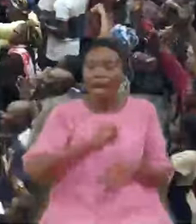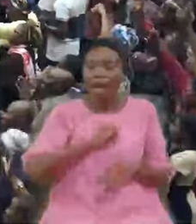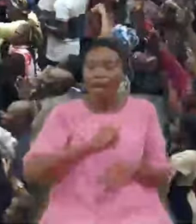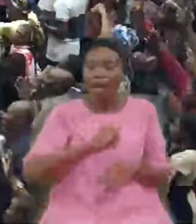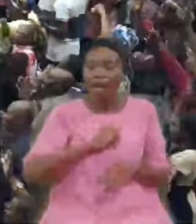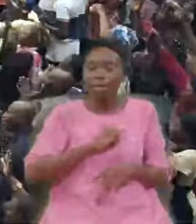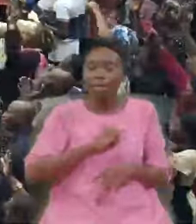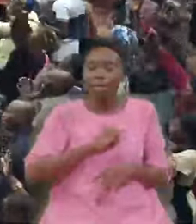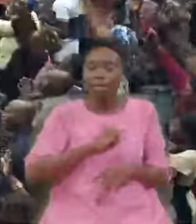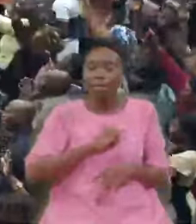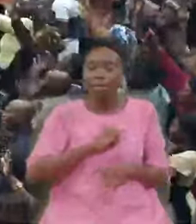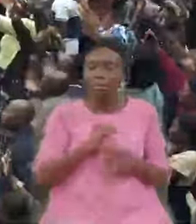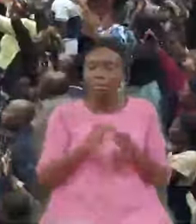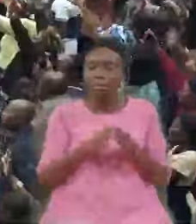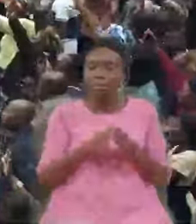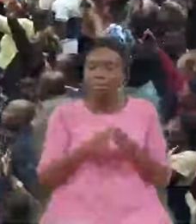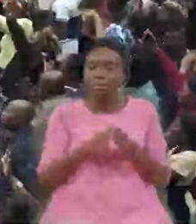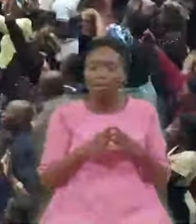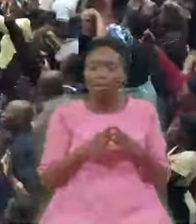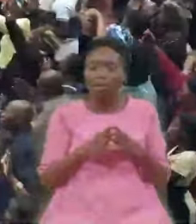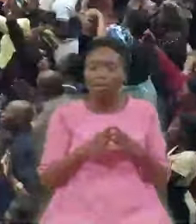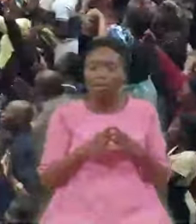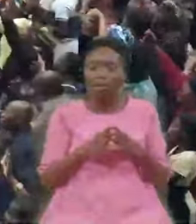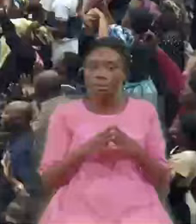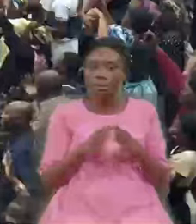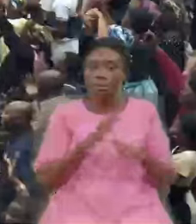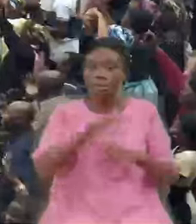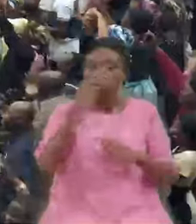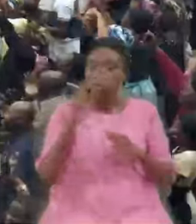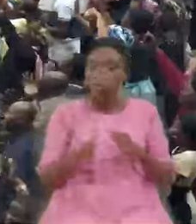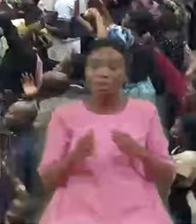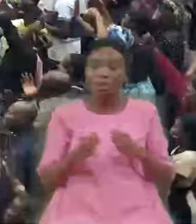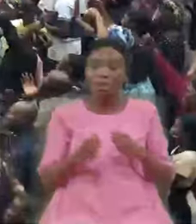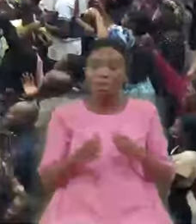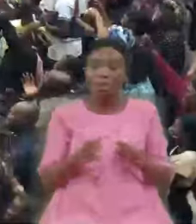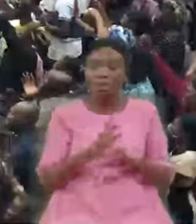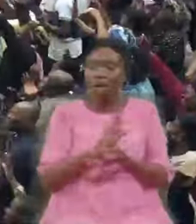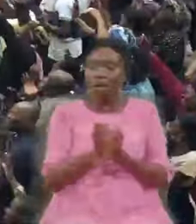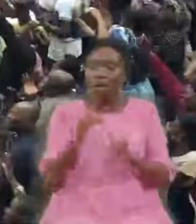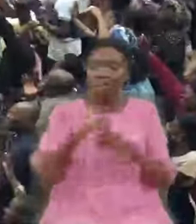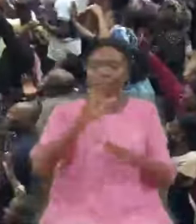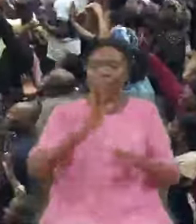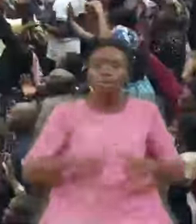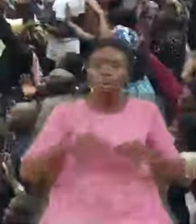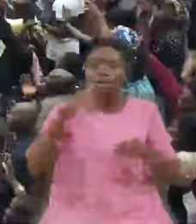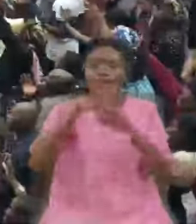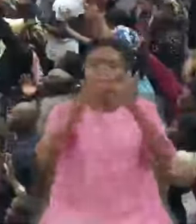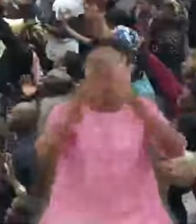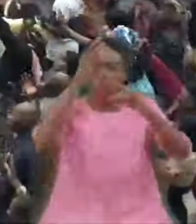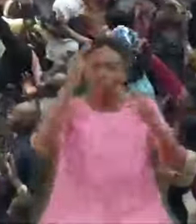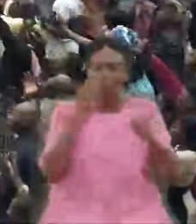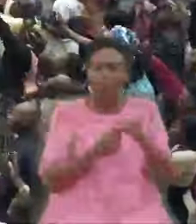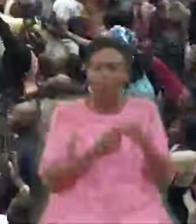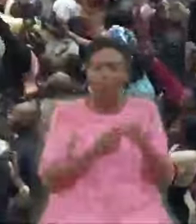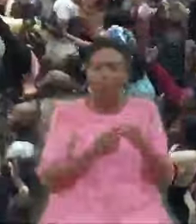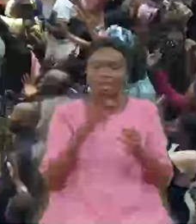Vous n'avez pas appris. Vous n'avez pas écouté la moitié de ce qui vous arrivera. La guérison totale dans